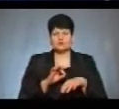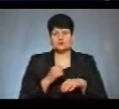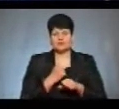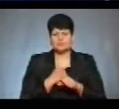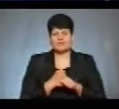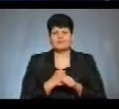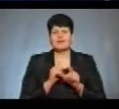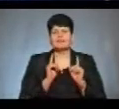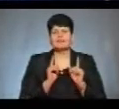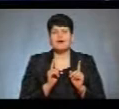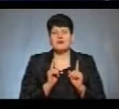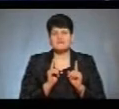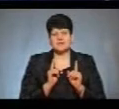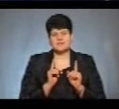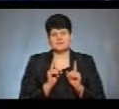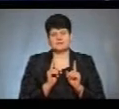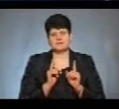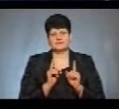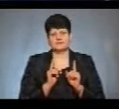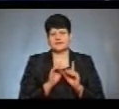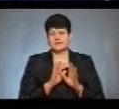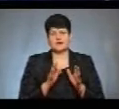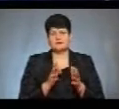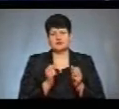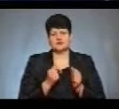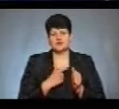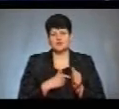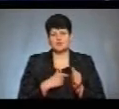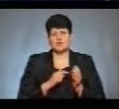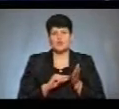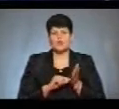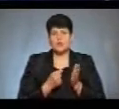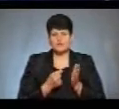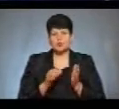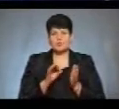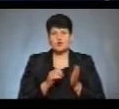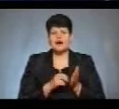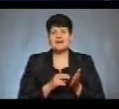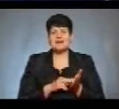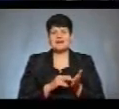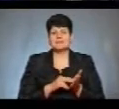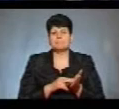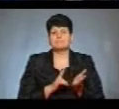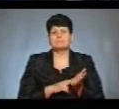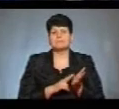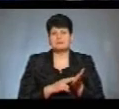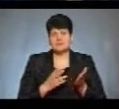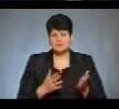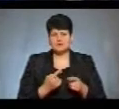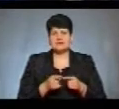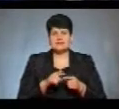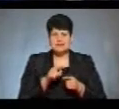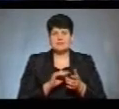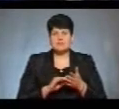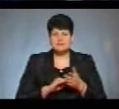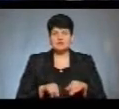волевиявлення, навіть не беручи з собою довідку про реєстрацію місця проживання. Також в цій постанові